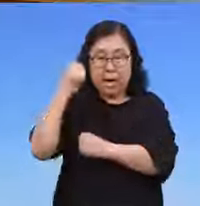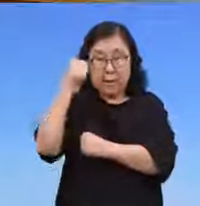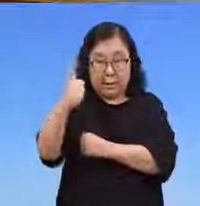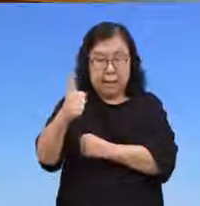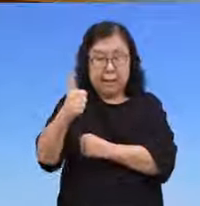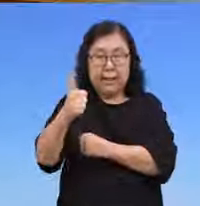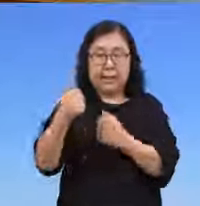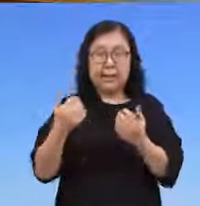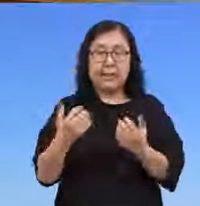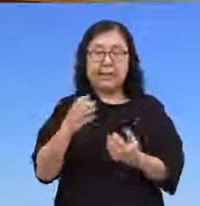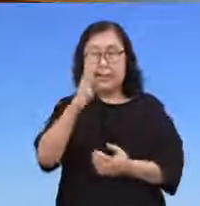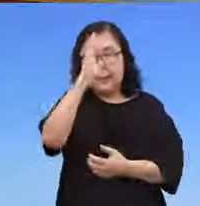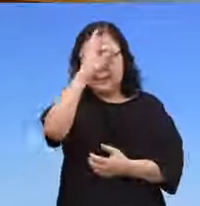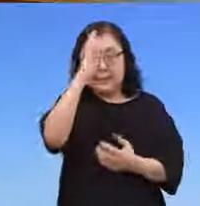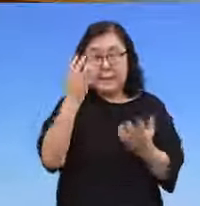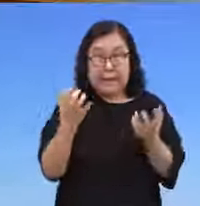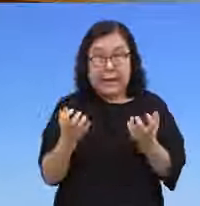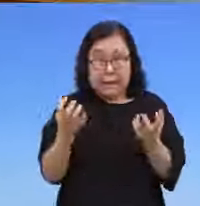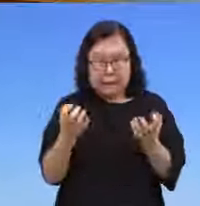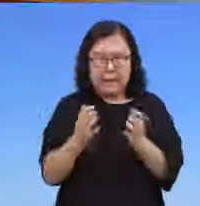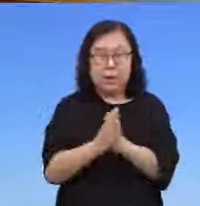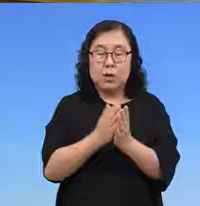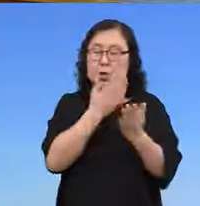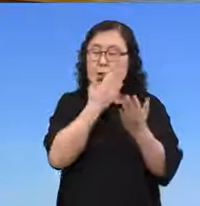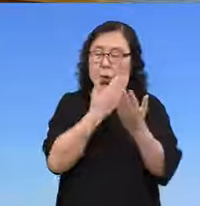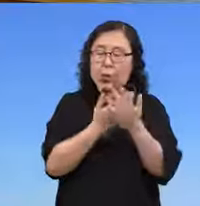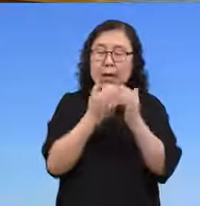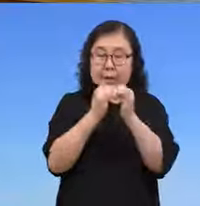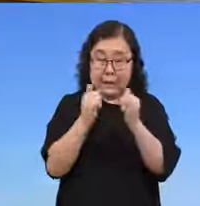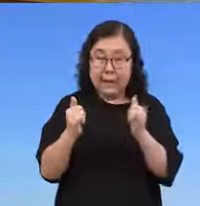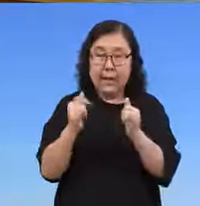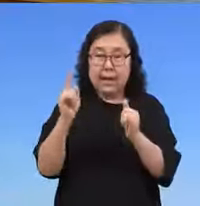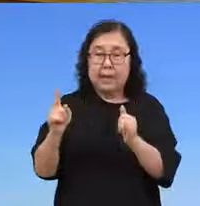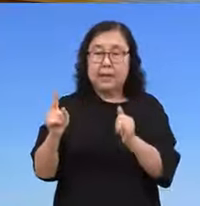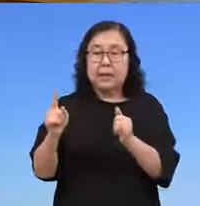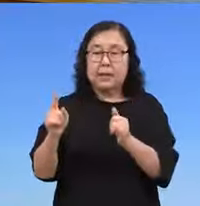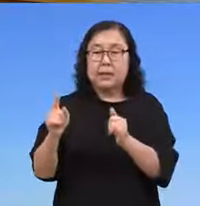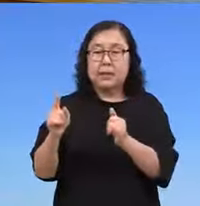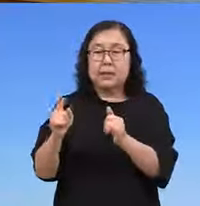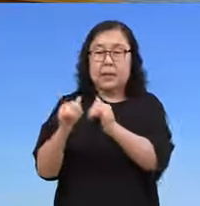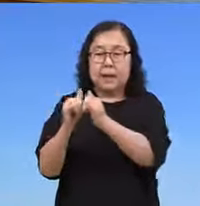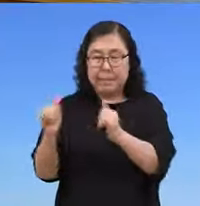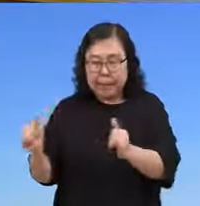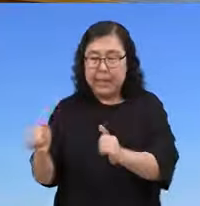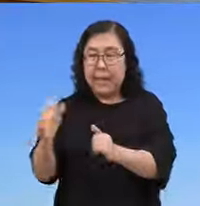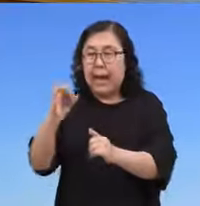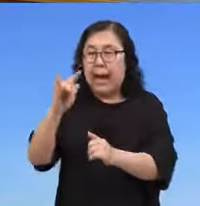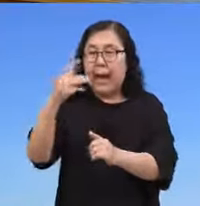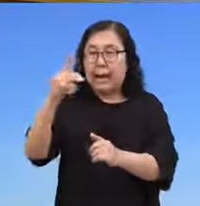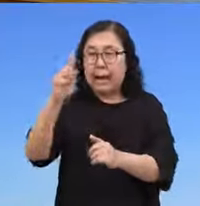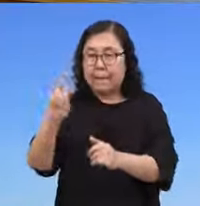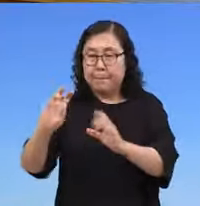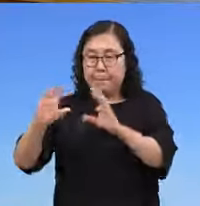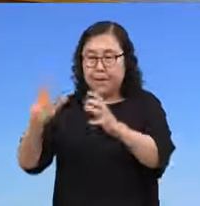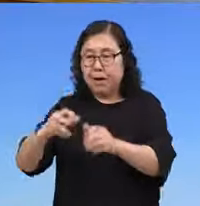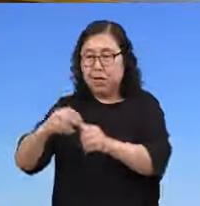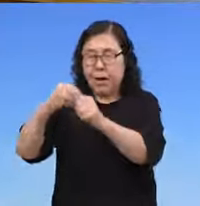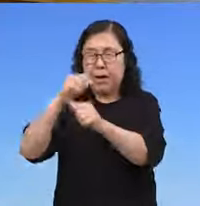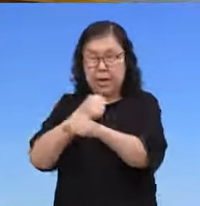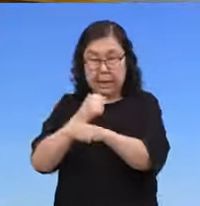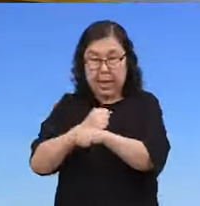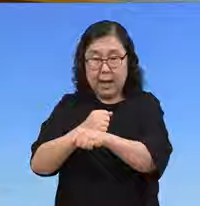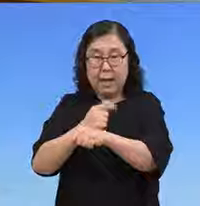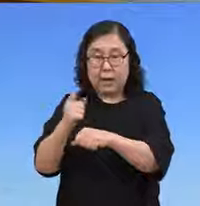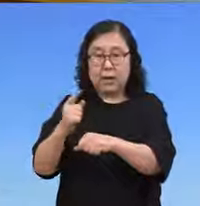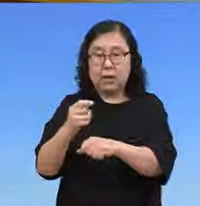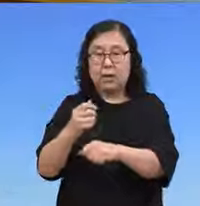주인 앞에서 크고 존귀한 자니 이는 여호와께서 전에 그에게 아람을 구원하게 하셨습니다. 그는